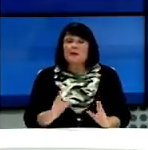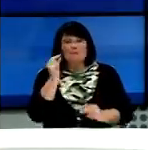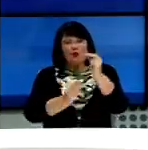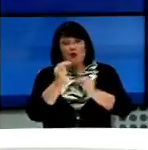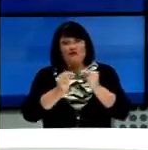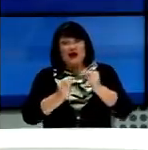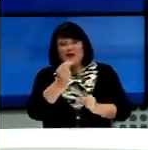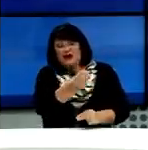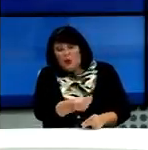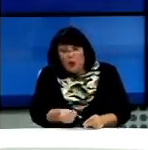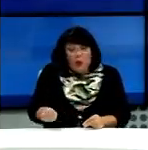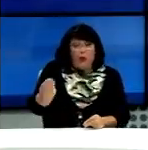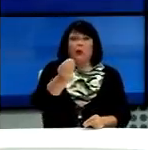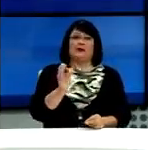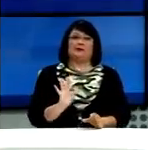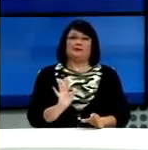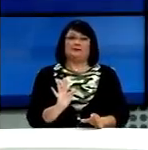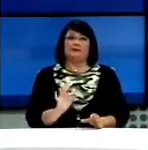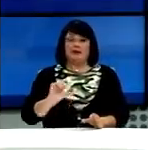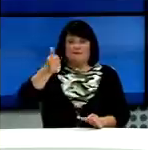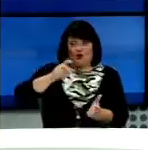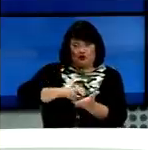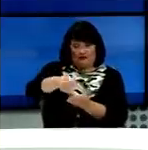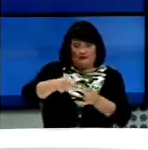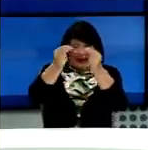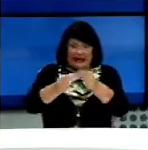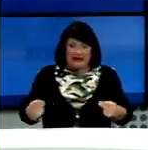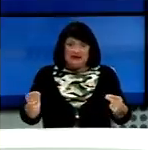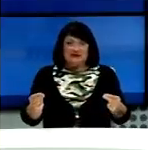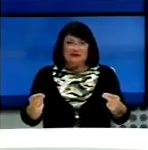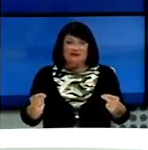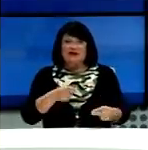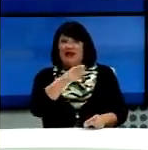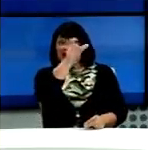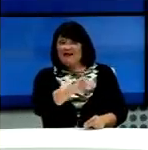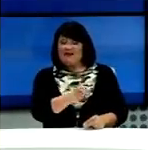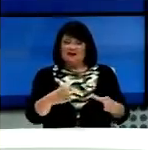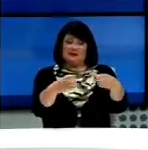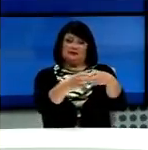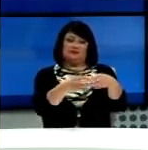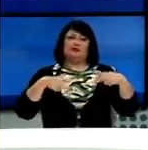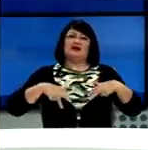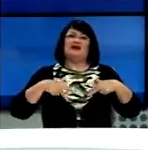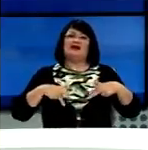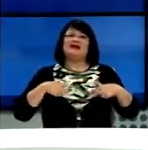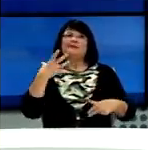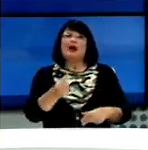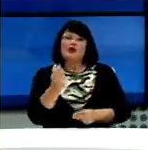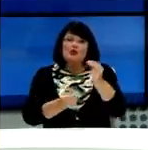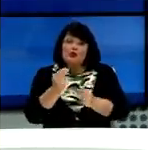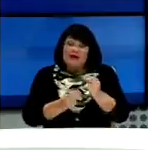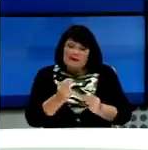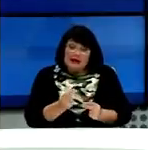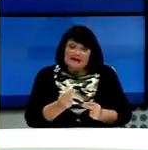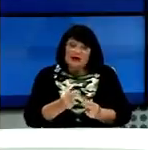προβλήματα είναι πολύ μεγάλα και το πρώτο βήμα για να λυθούν είναι εσείς ως κυβέρνηση να παραδεχτείτε ότι υπάρχουν και